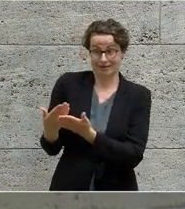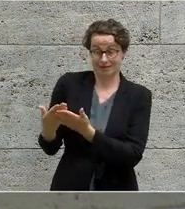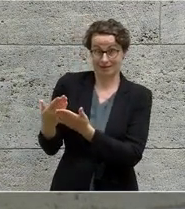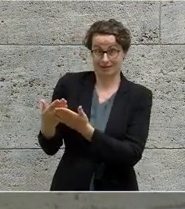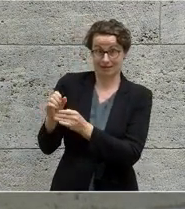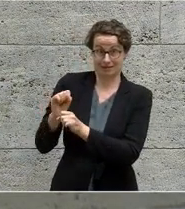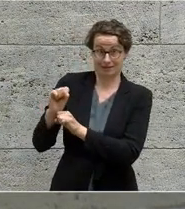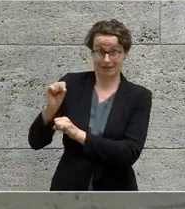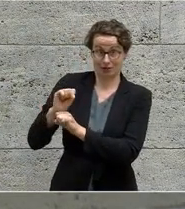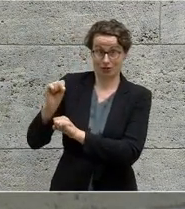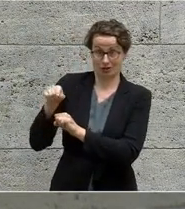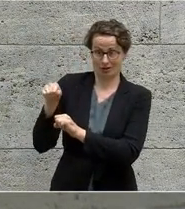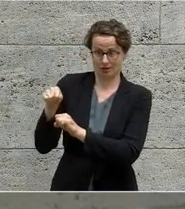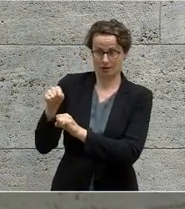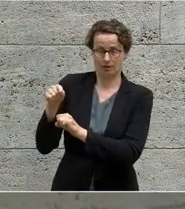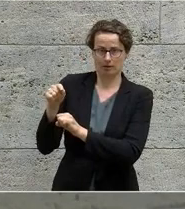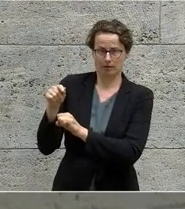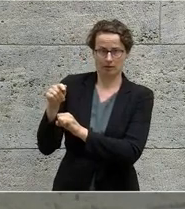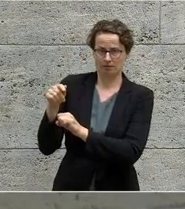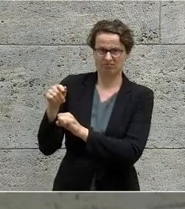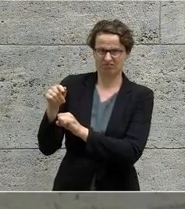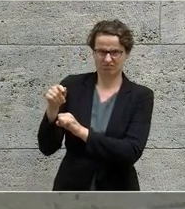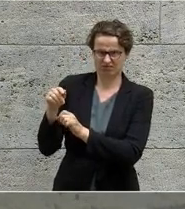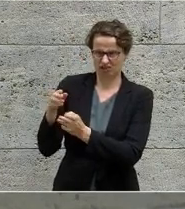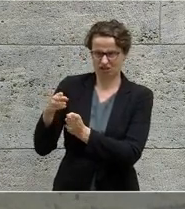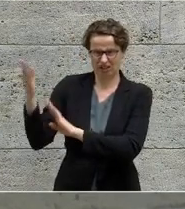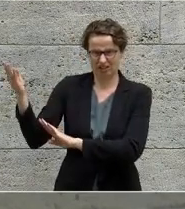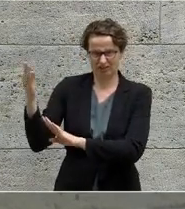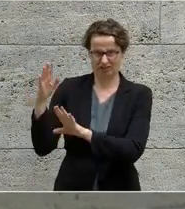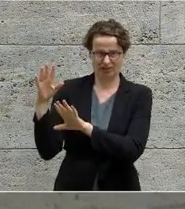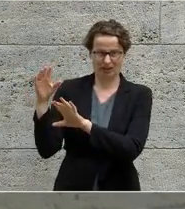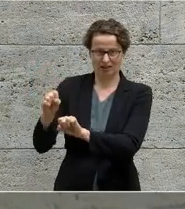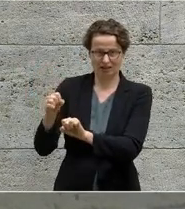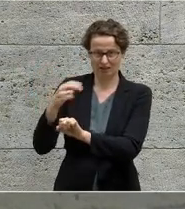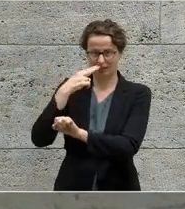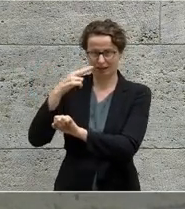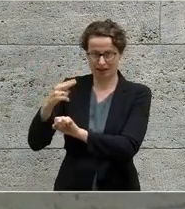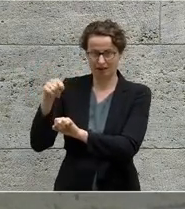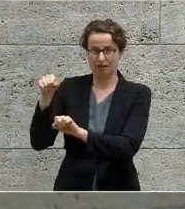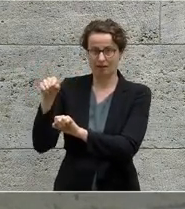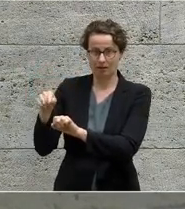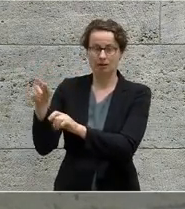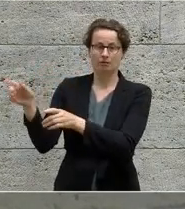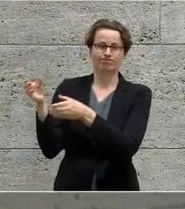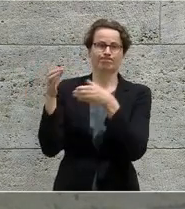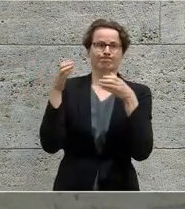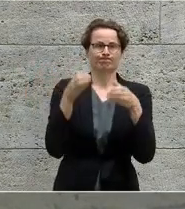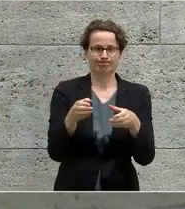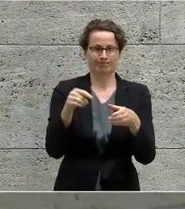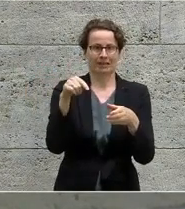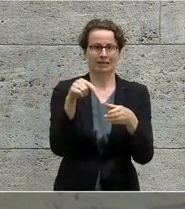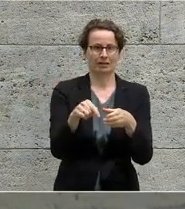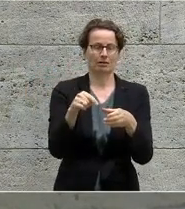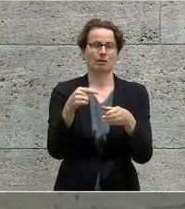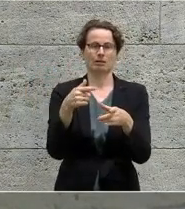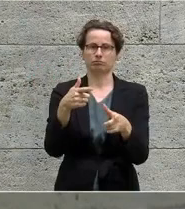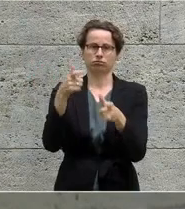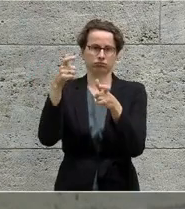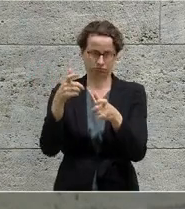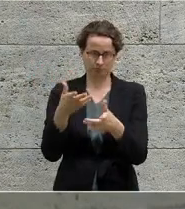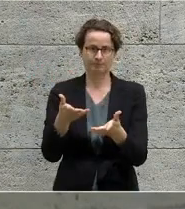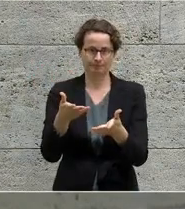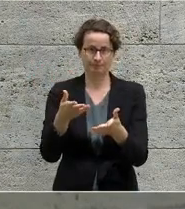nur wenige Stunden nach dem missglückten Attentat hingerichtet wurden. Wir gedenken